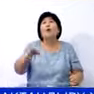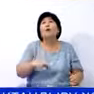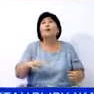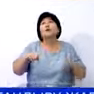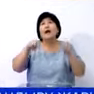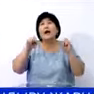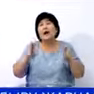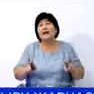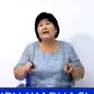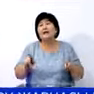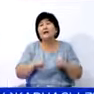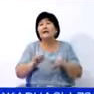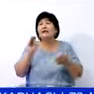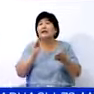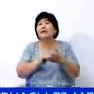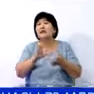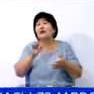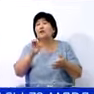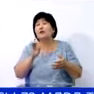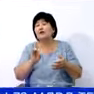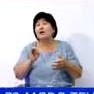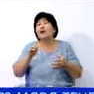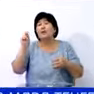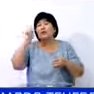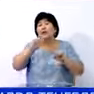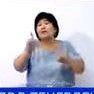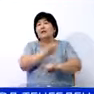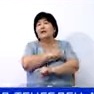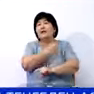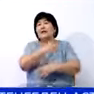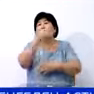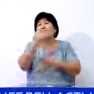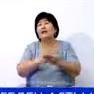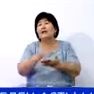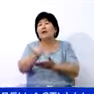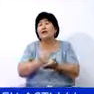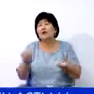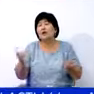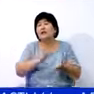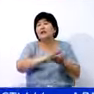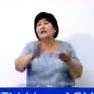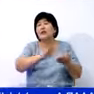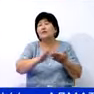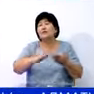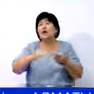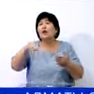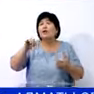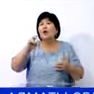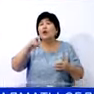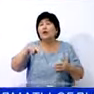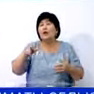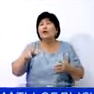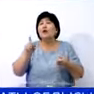арнайы сервер орнатылады. Мектептерде санитарлық талаптарды сақтауға қажетті дезинфекциялық туннельдер,